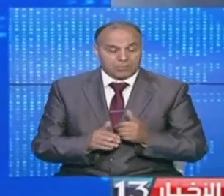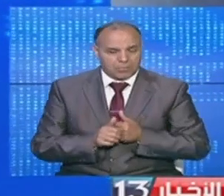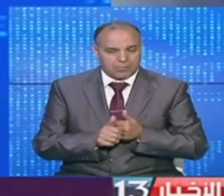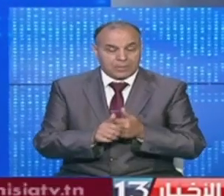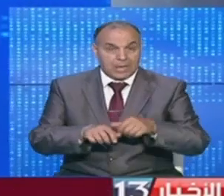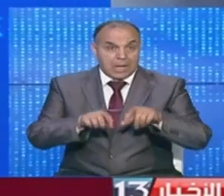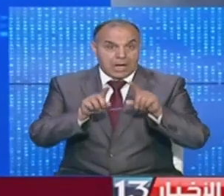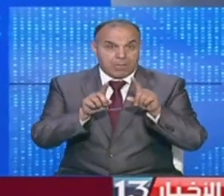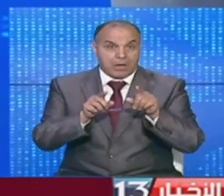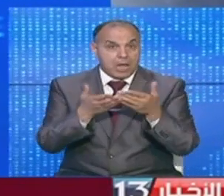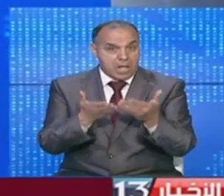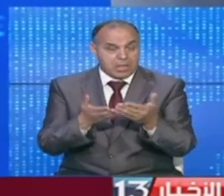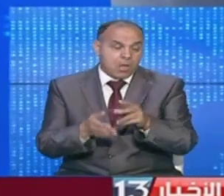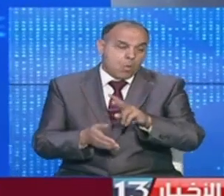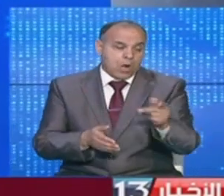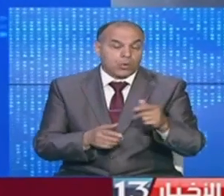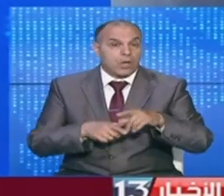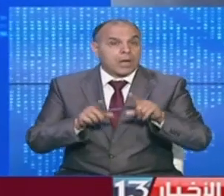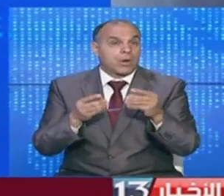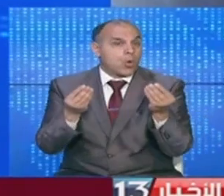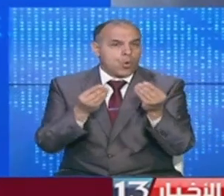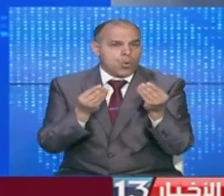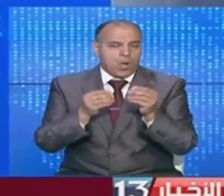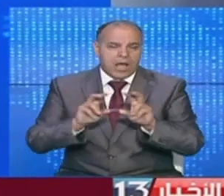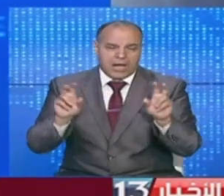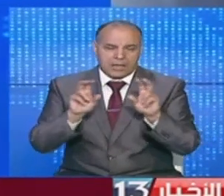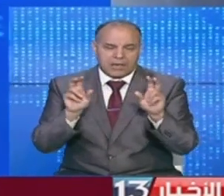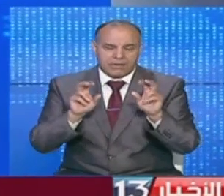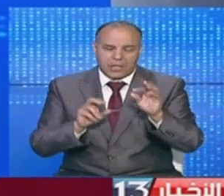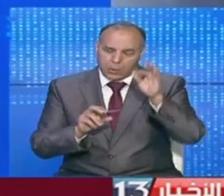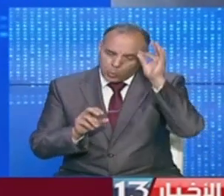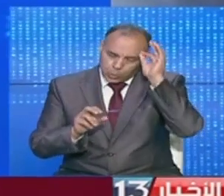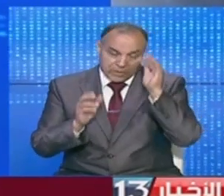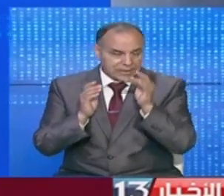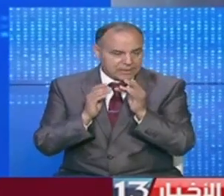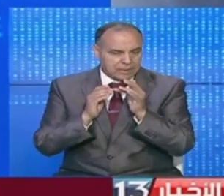ونشير إلى أنه بإمكانكم متابعة هذه النشرة وغيرها من الأخبار على بوابة